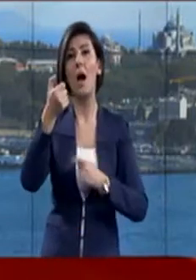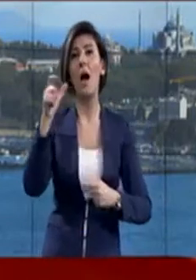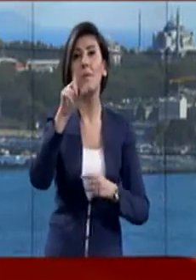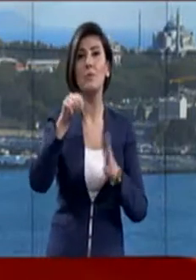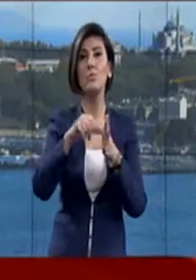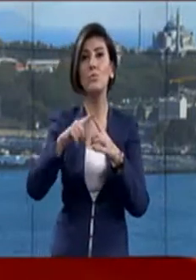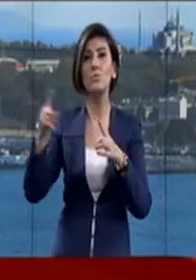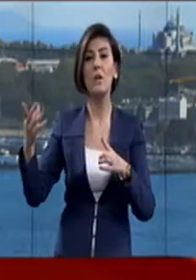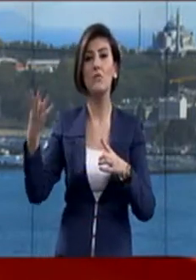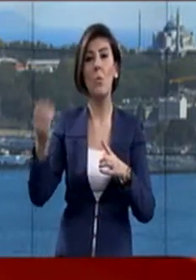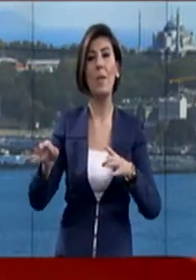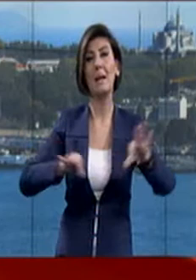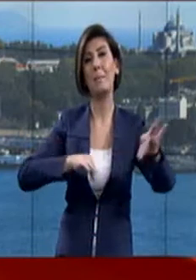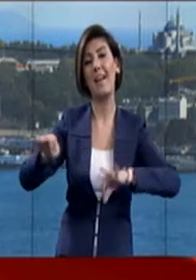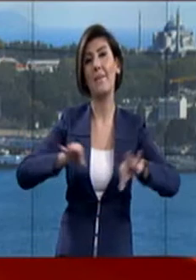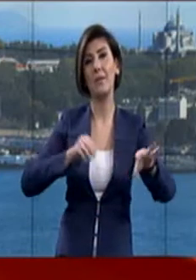bir süreç olarak planlanıyor.